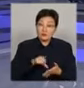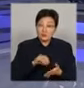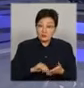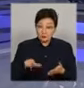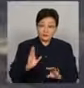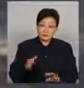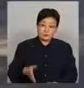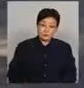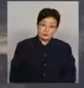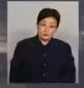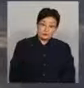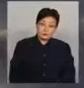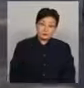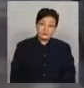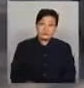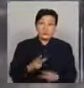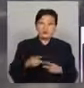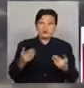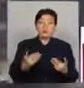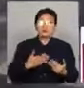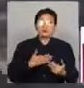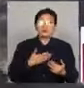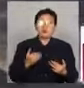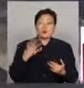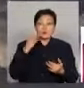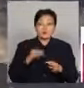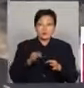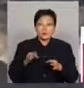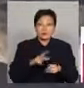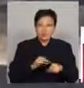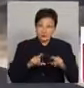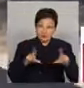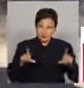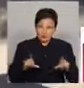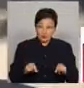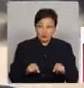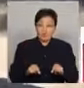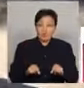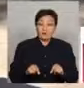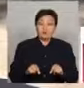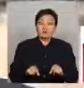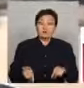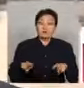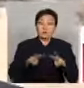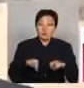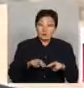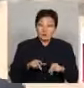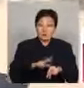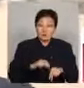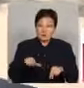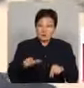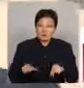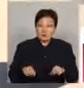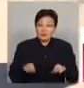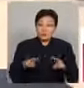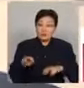жалғастырады. Қымбатты көрермен, міне біз бүгін Алматы облыстық полиция департаментінің патрульдік полиция қызметкерлерімен арнайы рейд